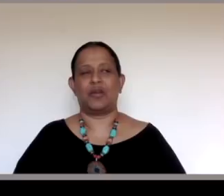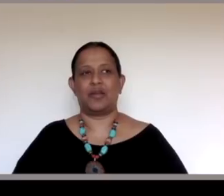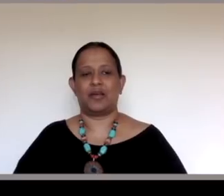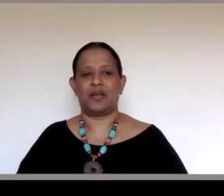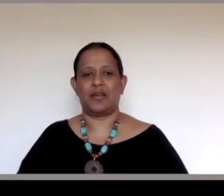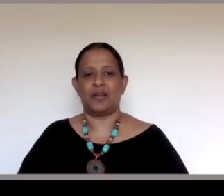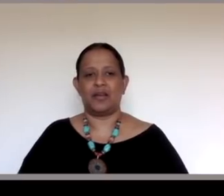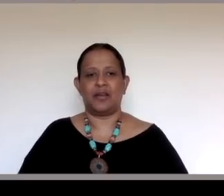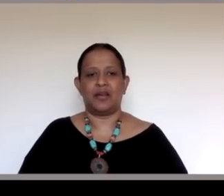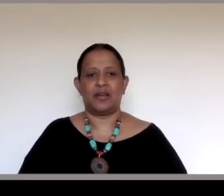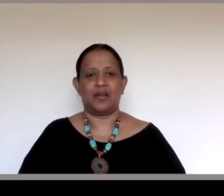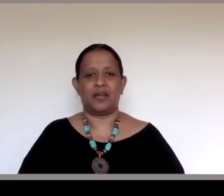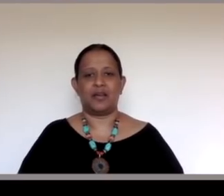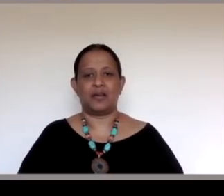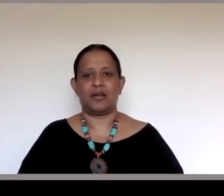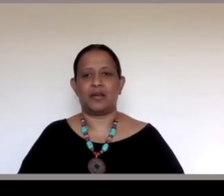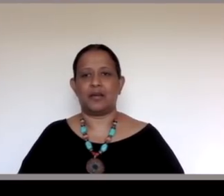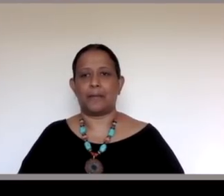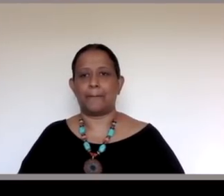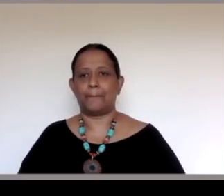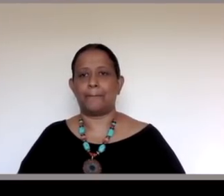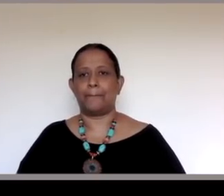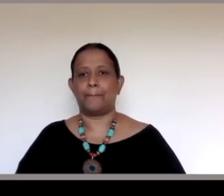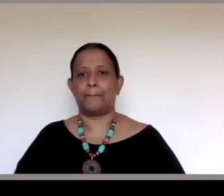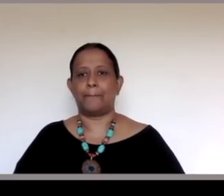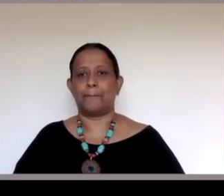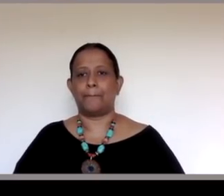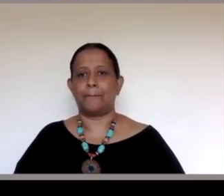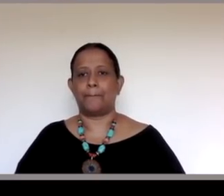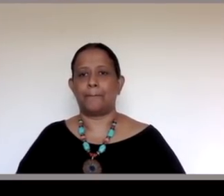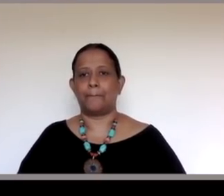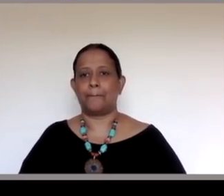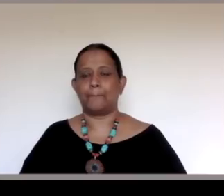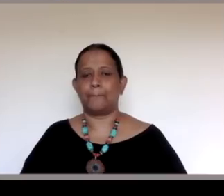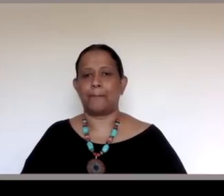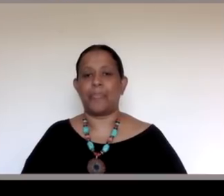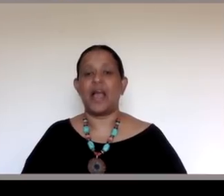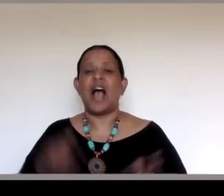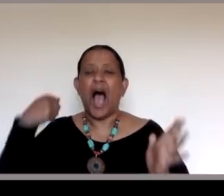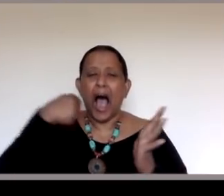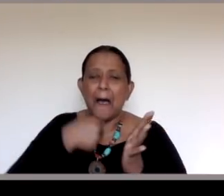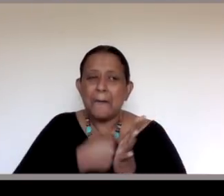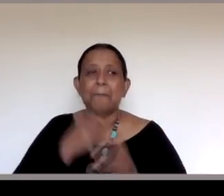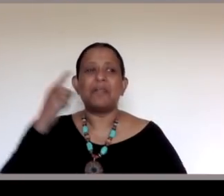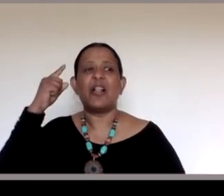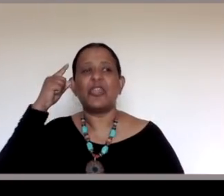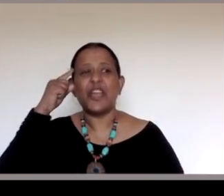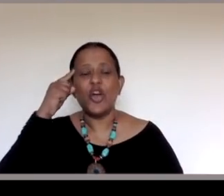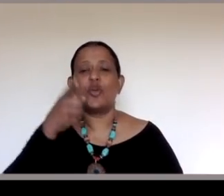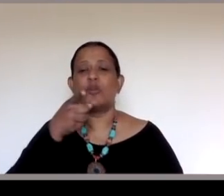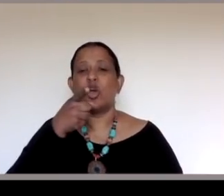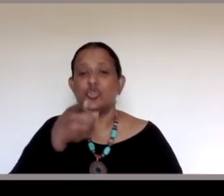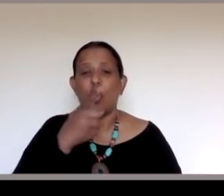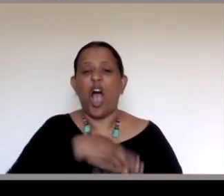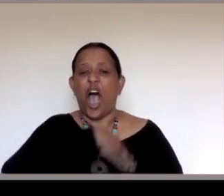அப்பொழுது நீங்கள் சொல்லுங்கள், ஐயோ நான் ஒரு தவறு செய்து விட்டேன், அனை கருணாக்கள் மட்ட சமாவேன், தயவு செய்து என்னை மன்னியுங்கள் என்று சொல்வீர்கள்.